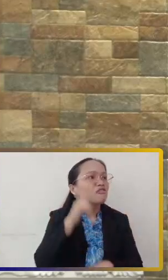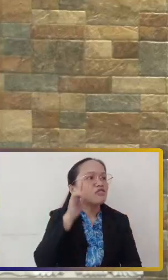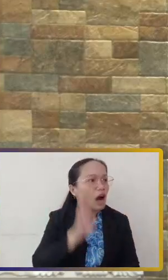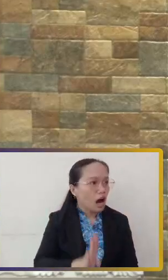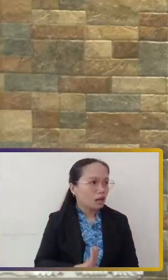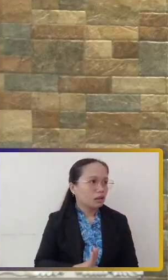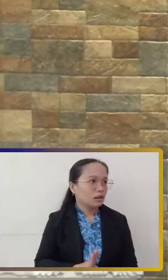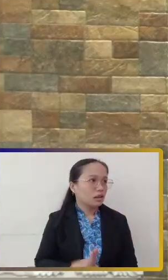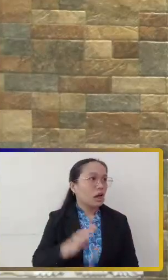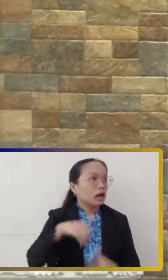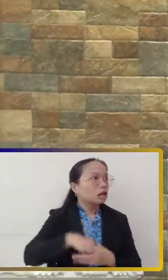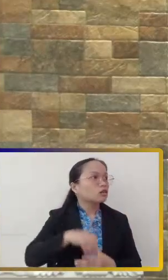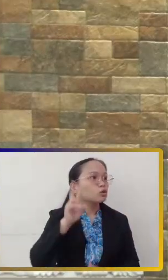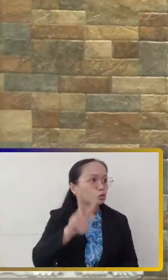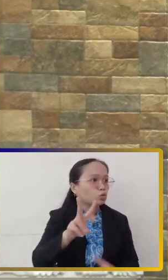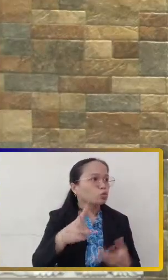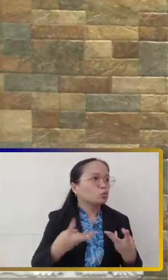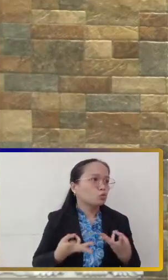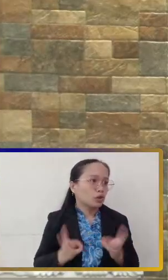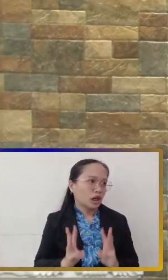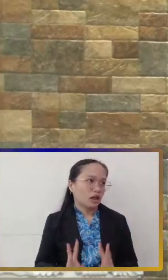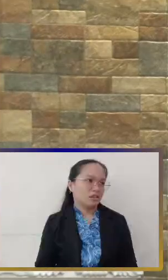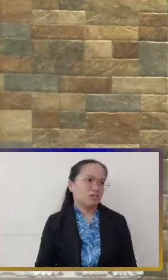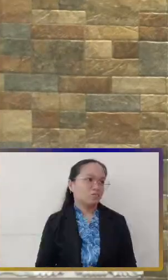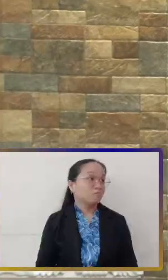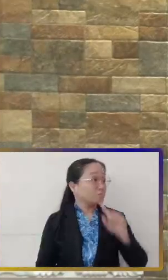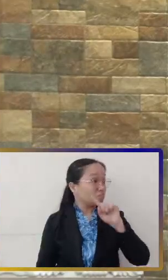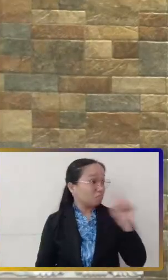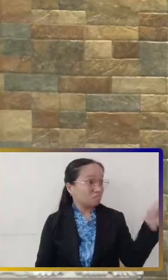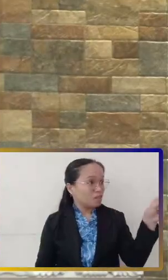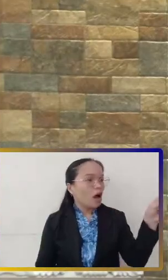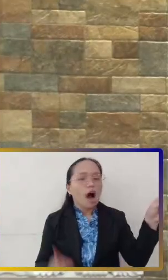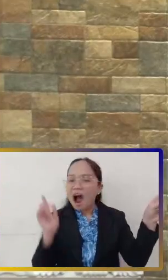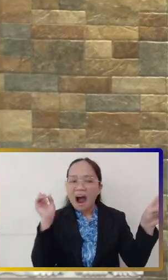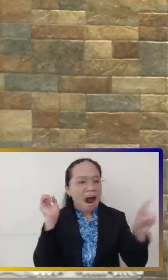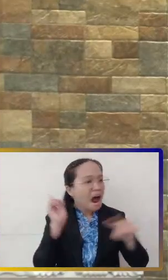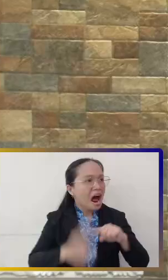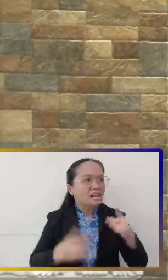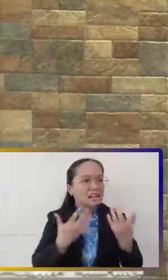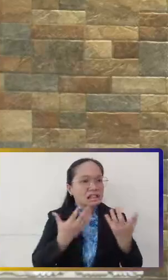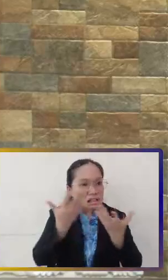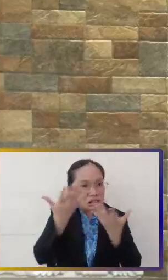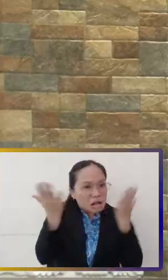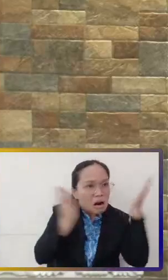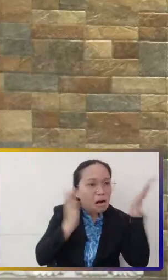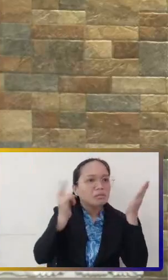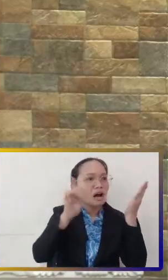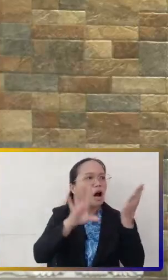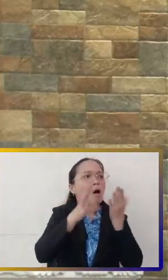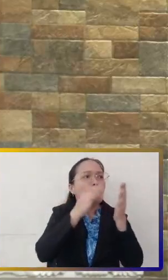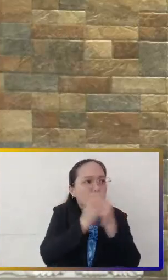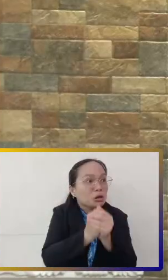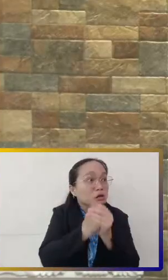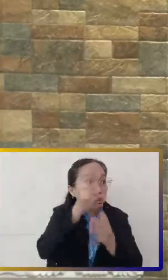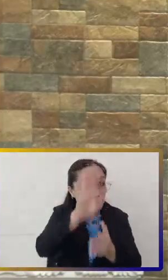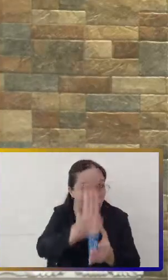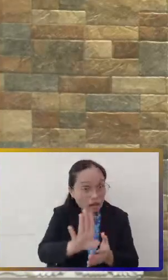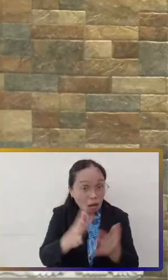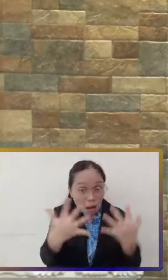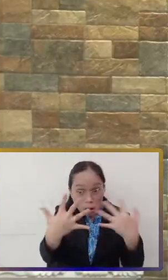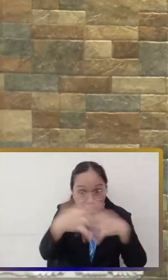in two ways. And you cannot serve Him and honor Him and worship Him with other